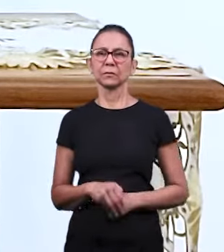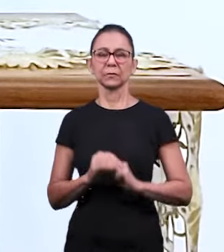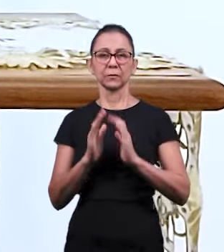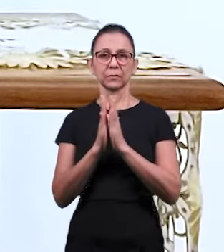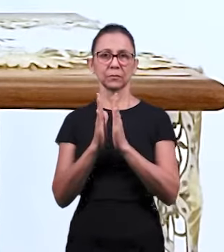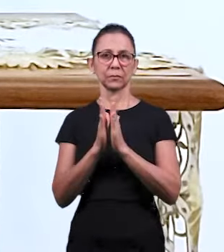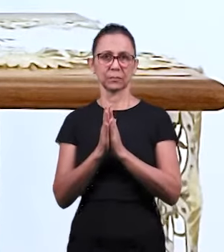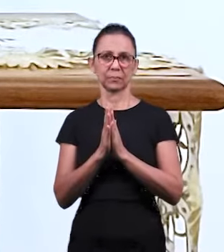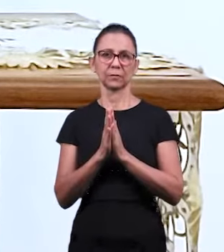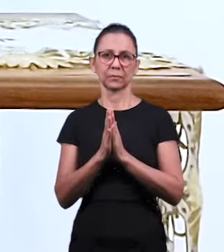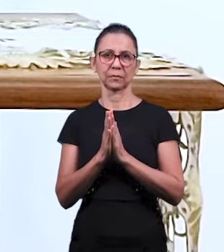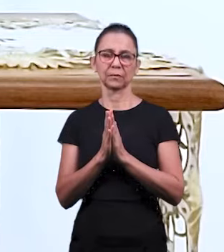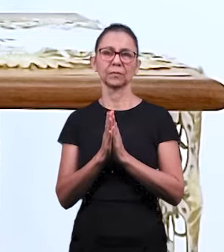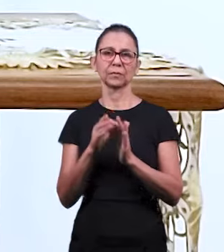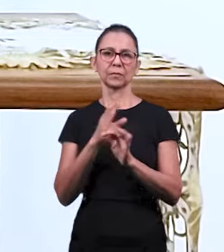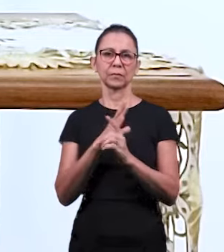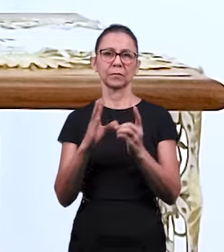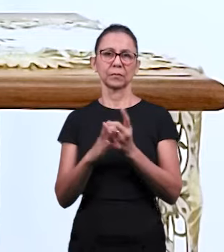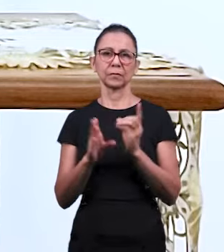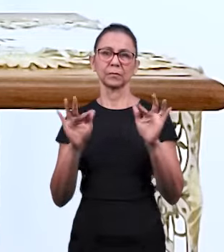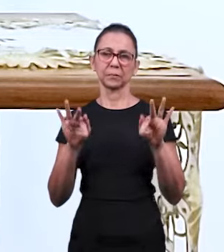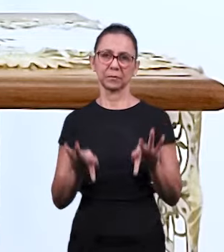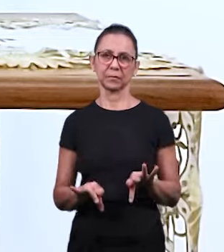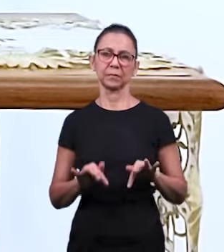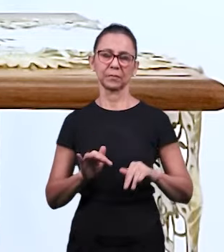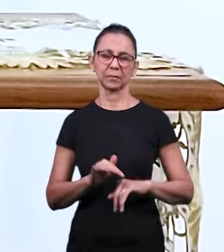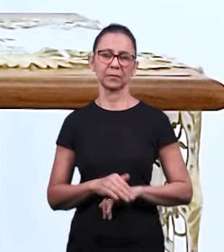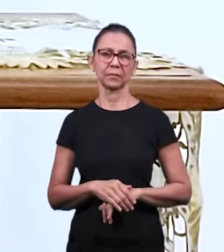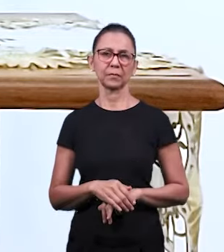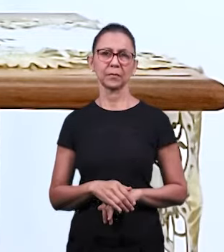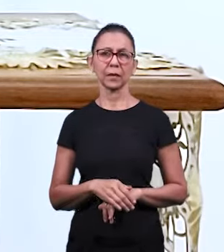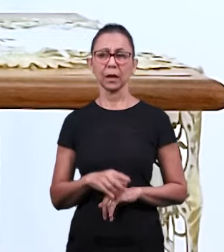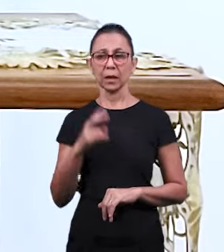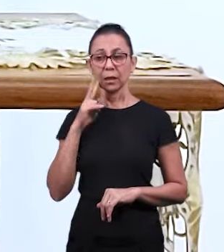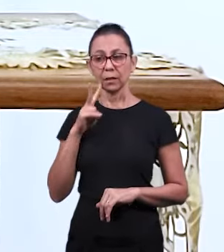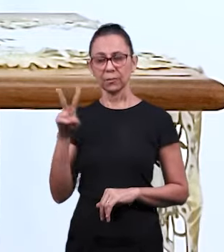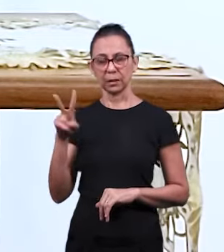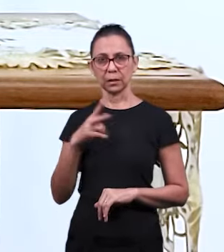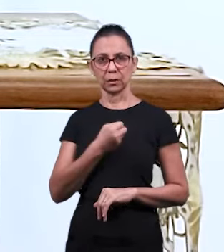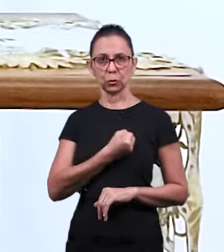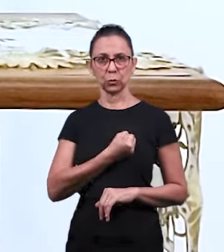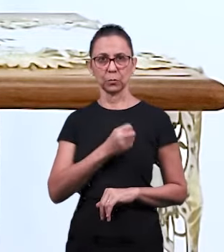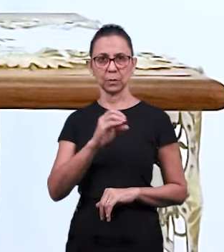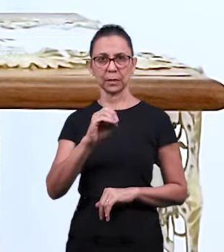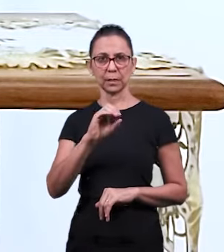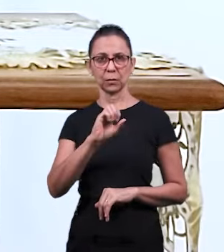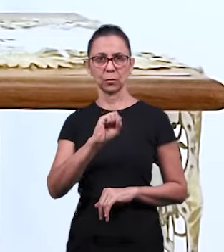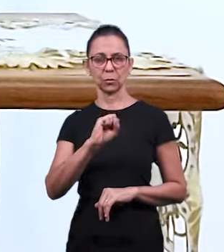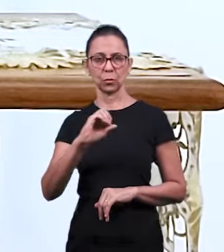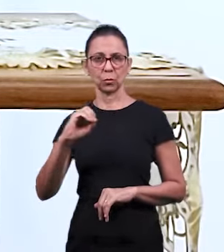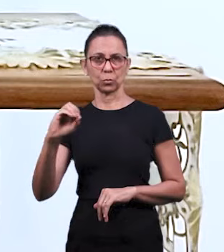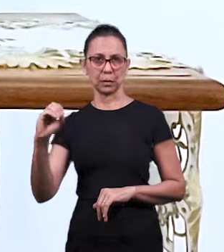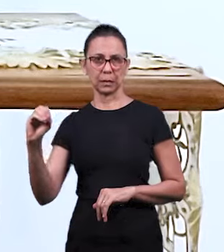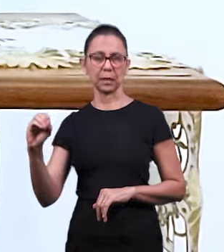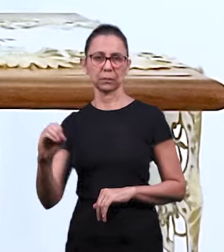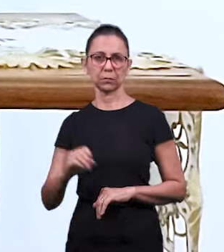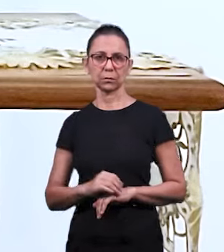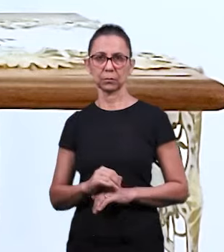этого богослужения. Вы можете позвонить на телефон в Бразилии,